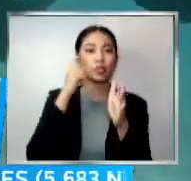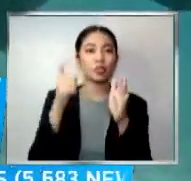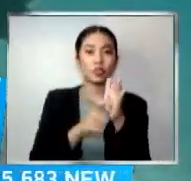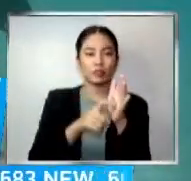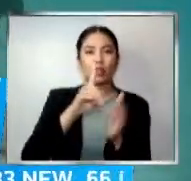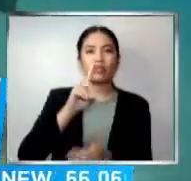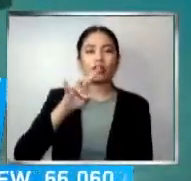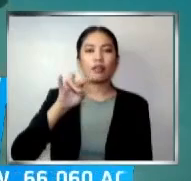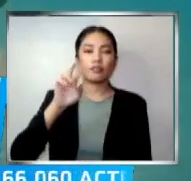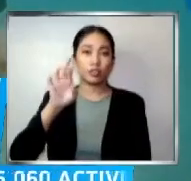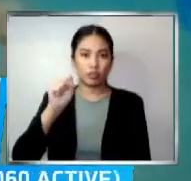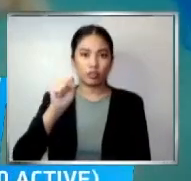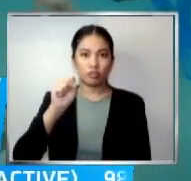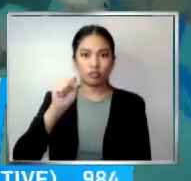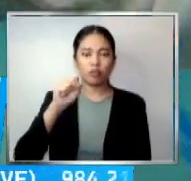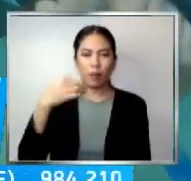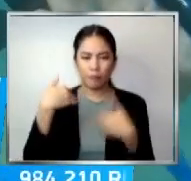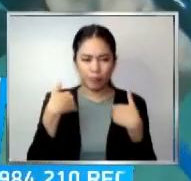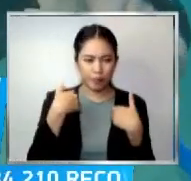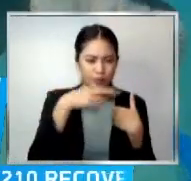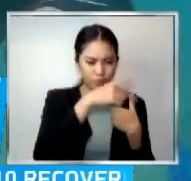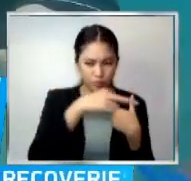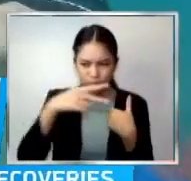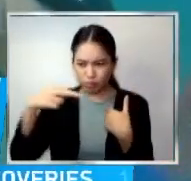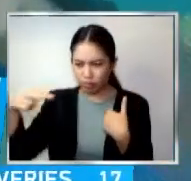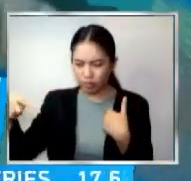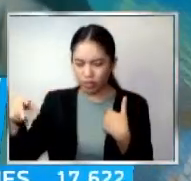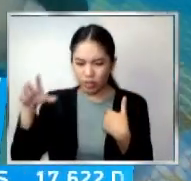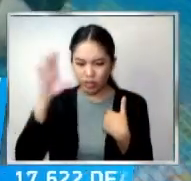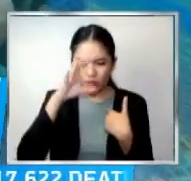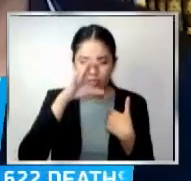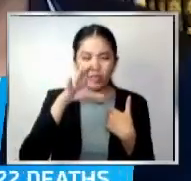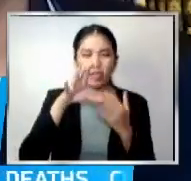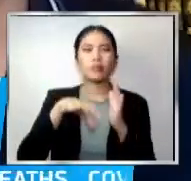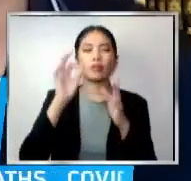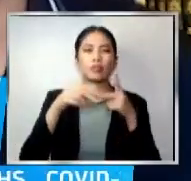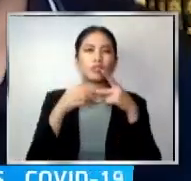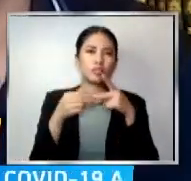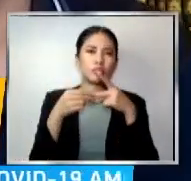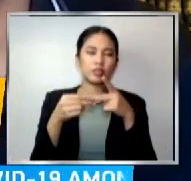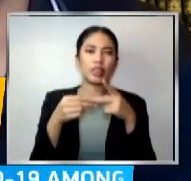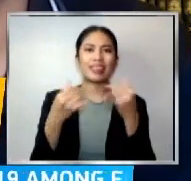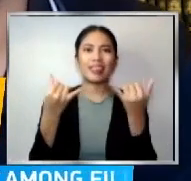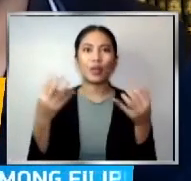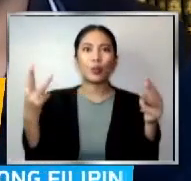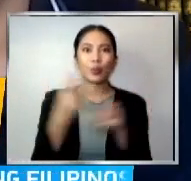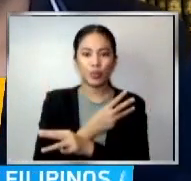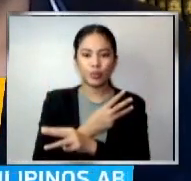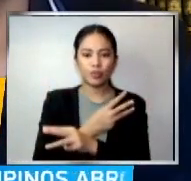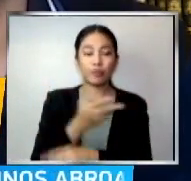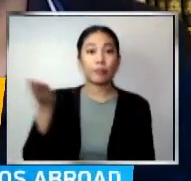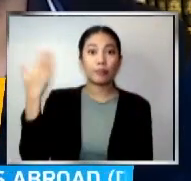na face mask na nakasabit sa mga corals. Pero tila lumalala raw ito ngayon. Kasi noon parang paisa-isa,